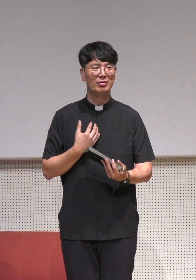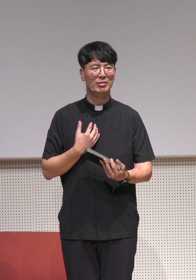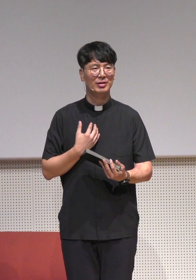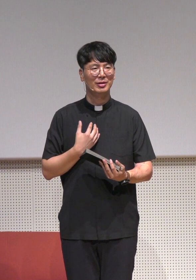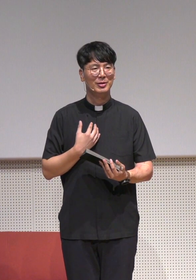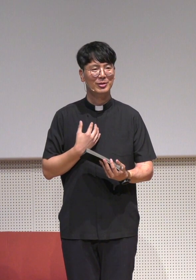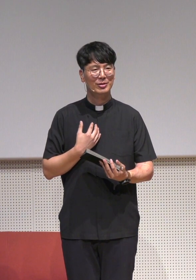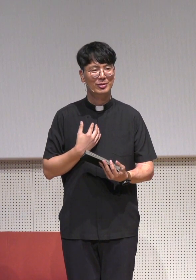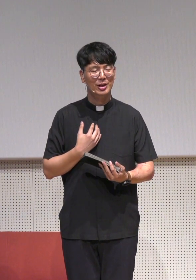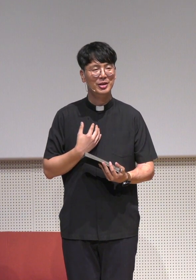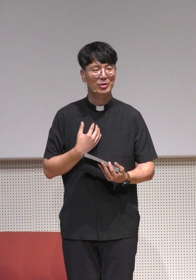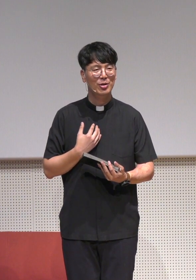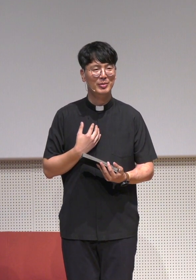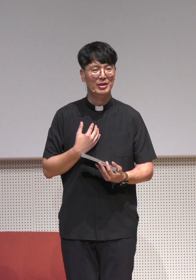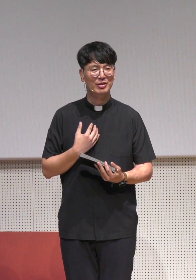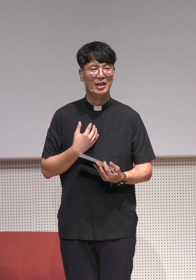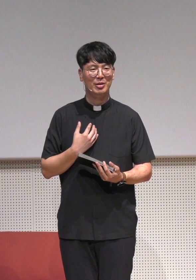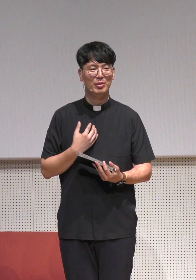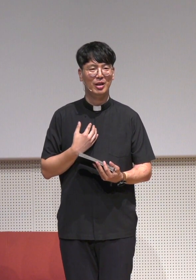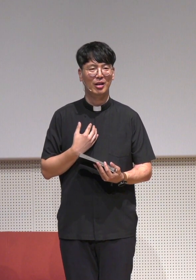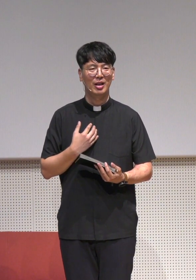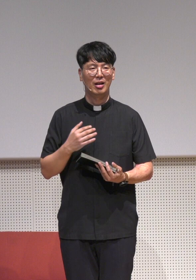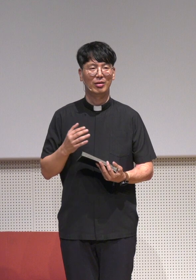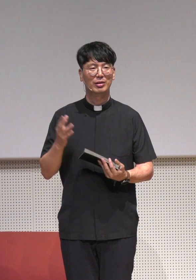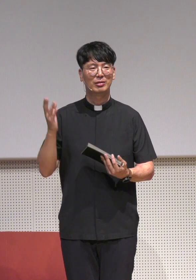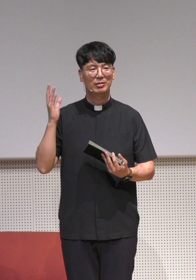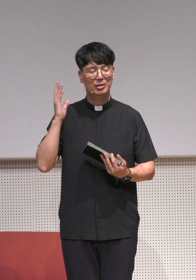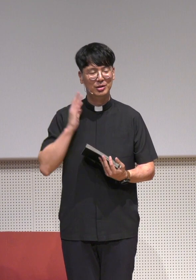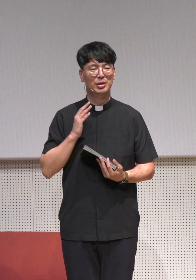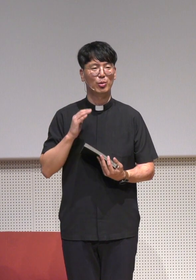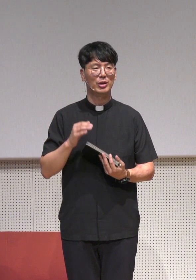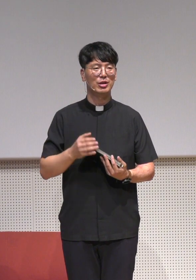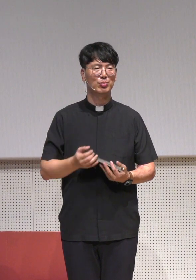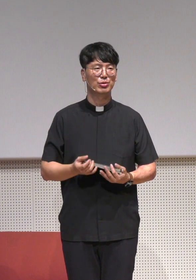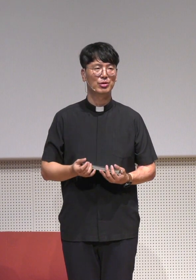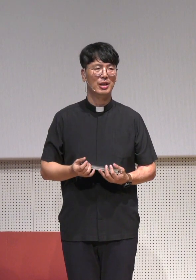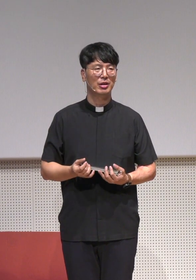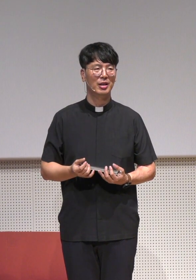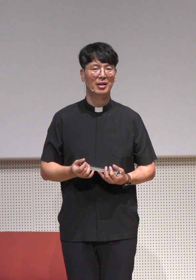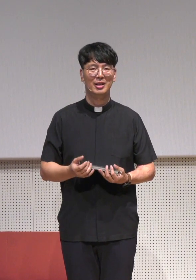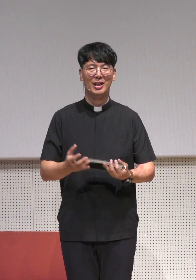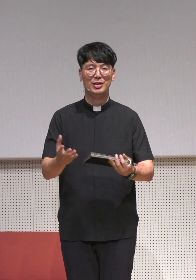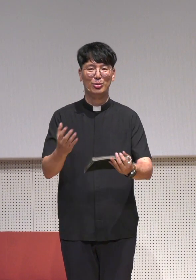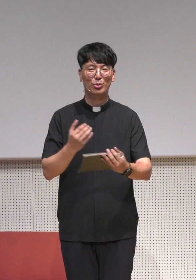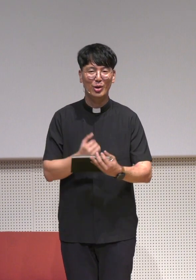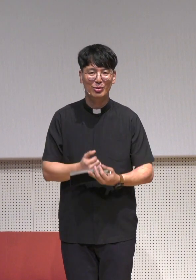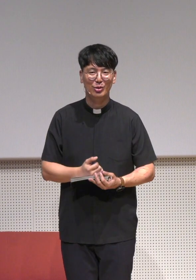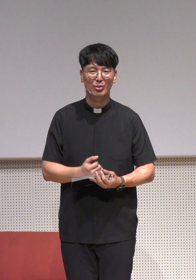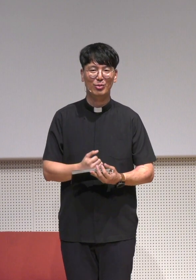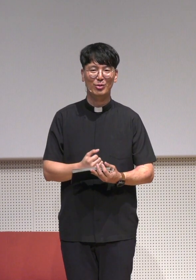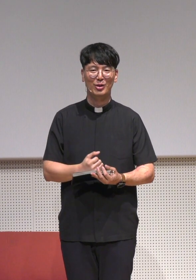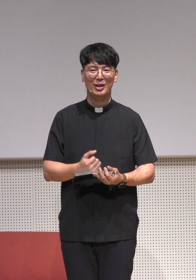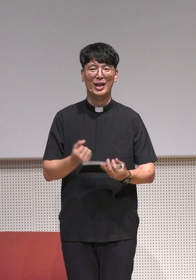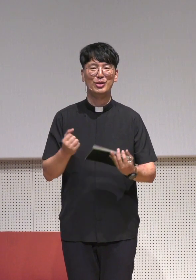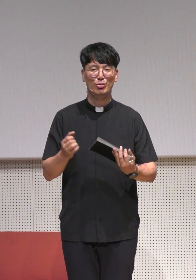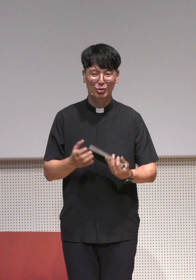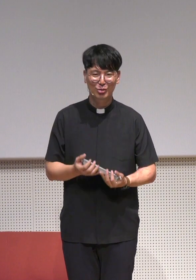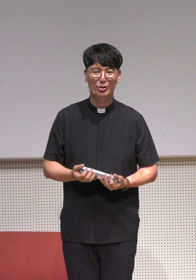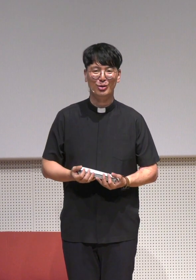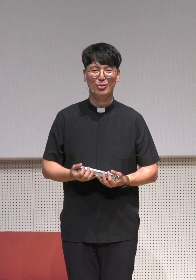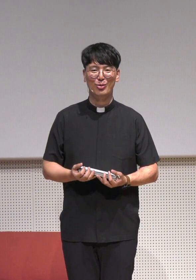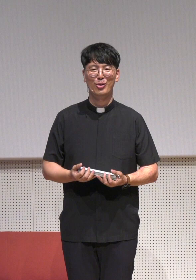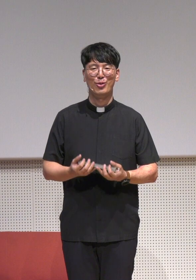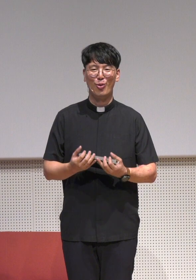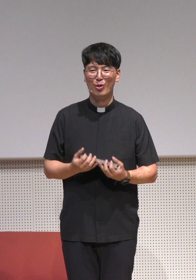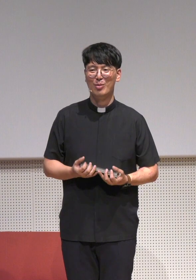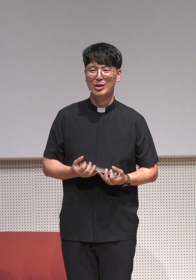평생 저한테는 처음 있는 자리입니다. 듣지 못하는 분들한테 같이 소통할 수 있고 같이 웃을